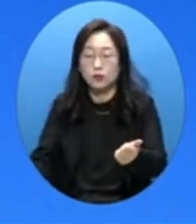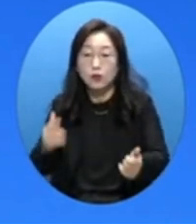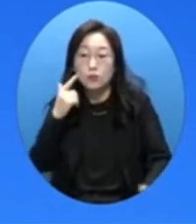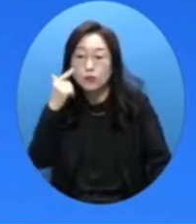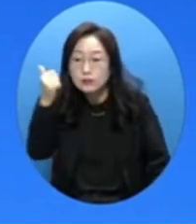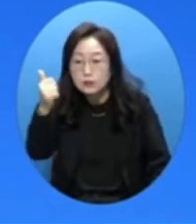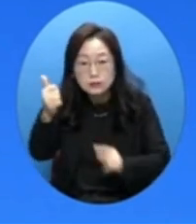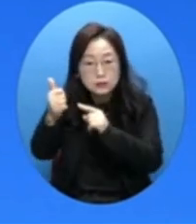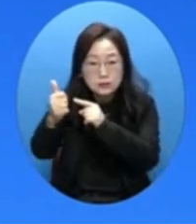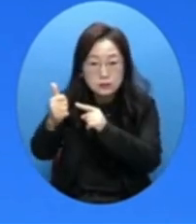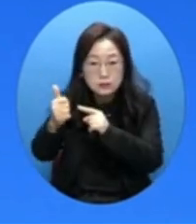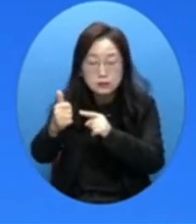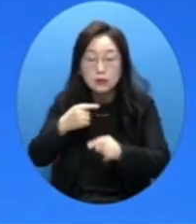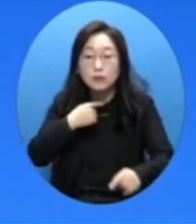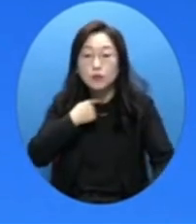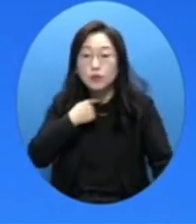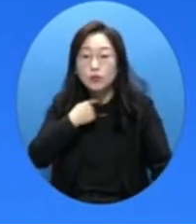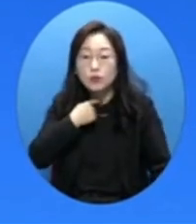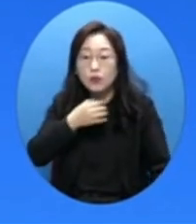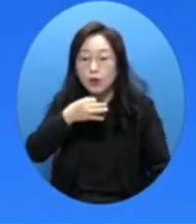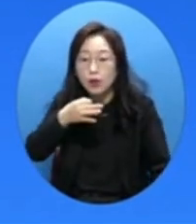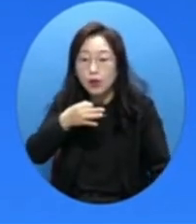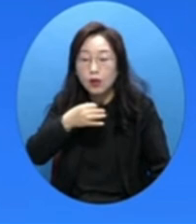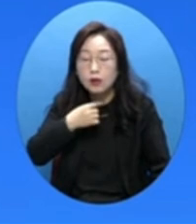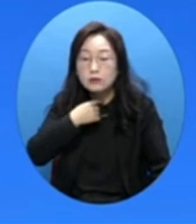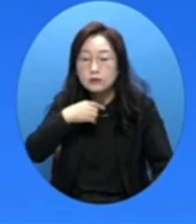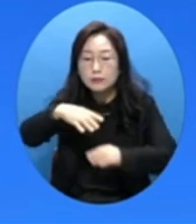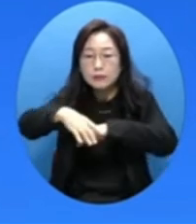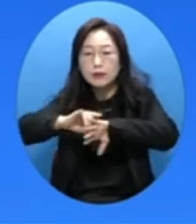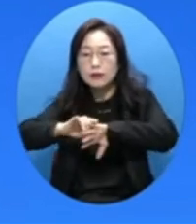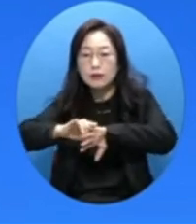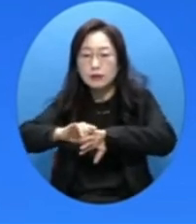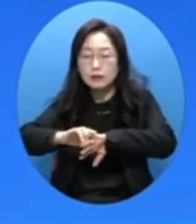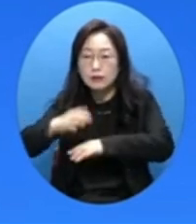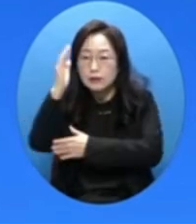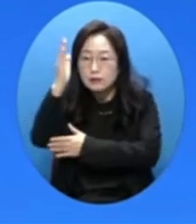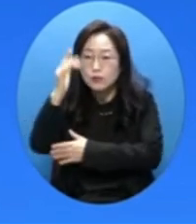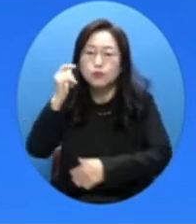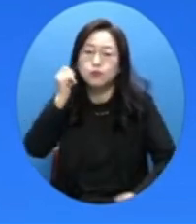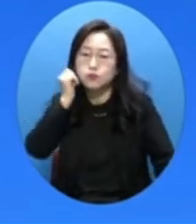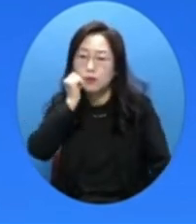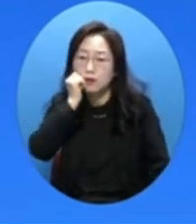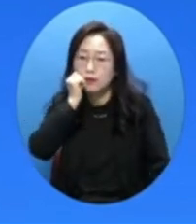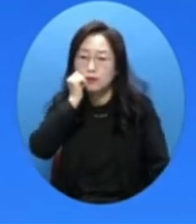본인 목소리도 성대가 마비돼서 이제 설교를 못해서